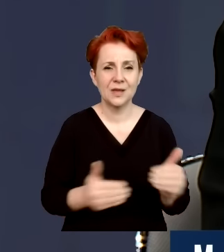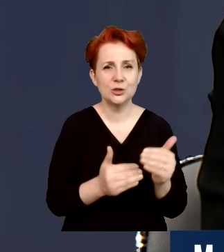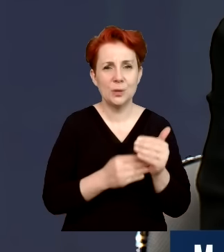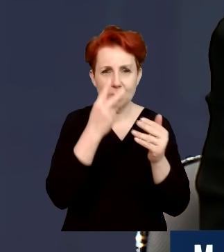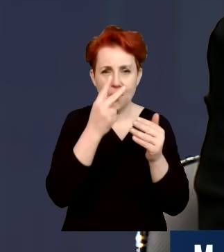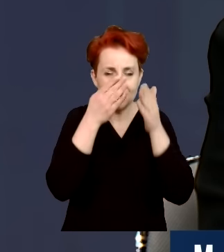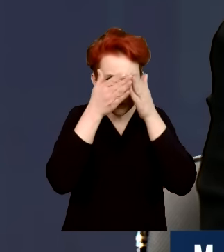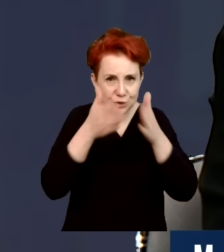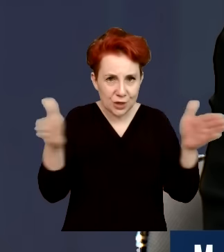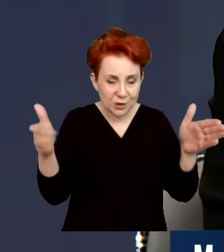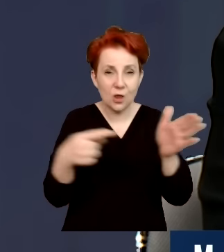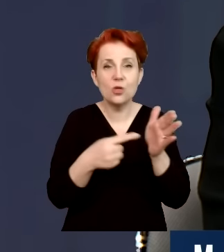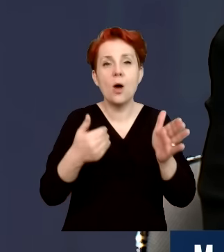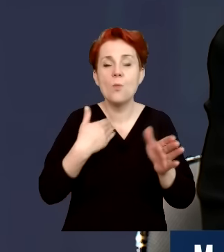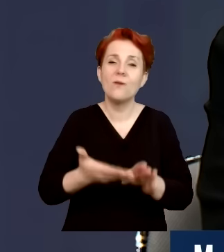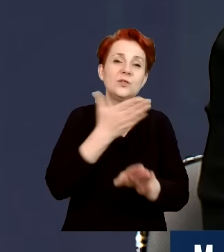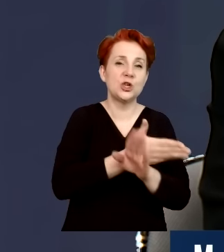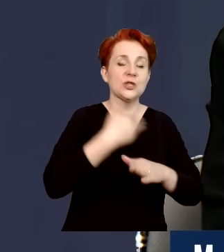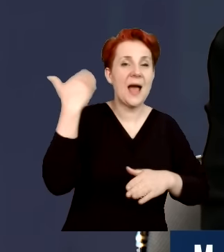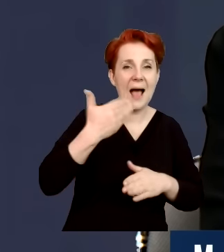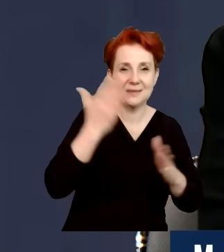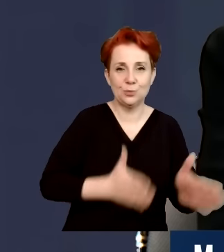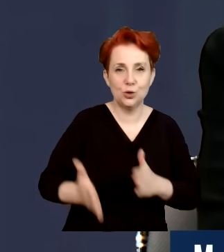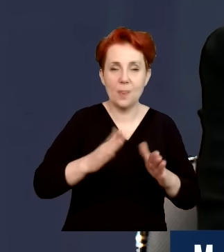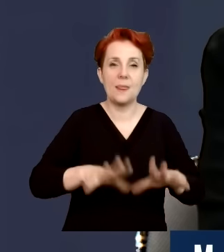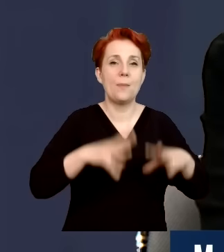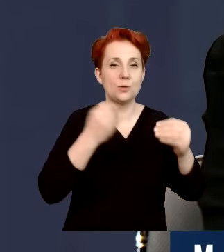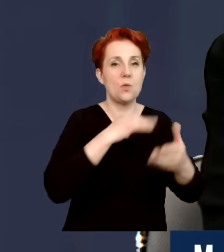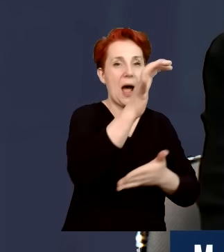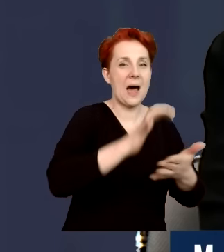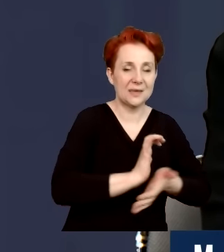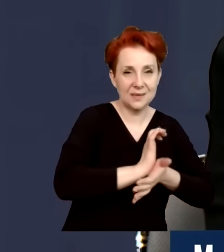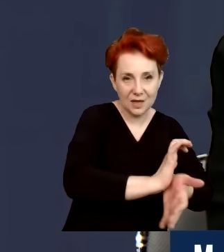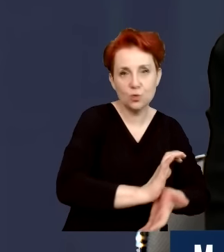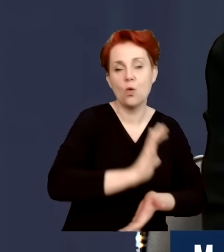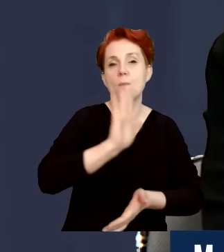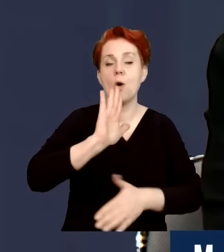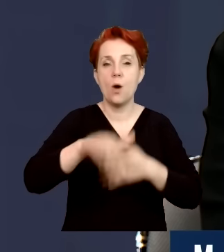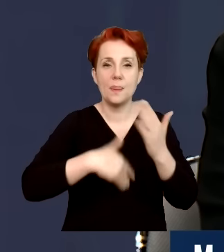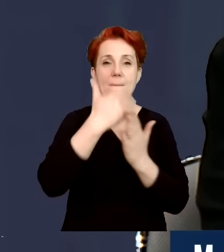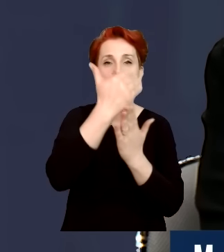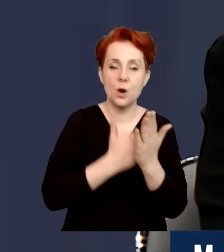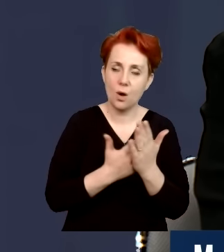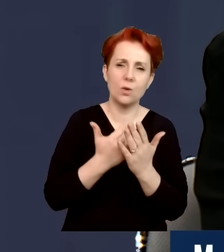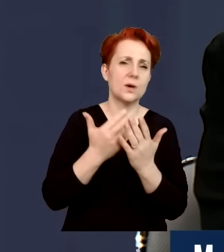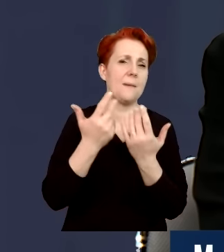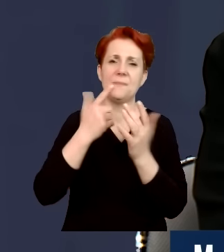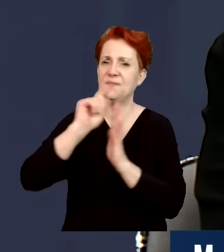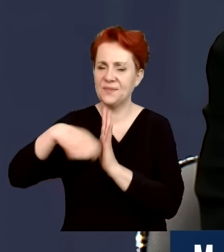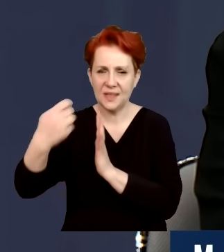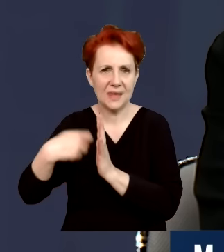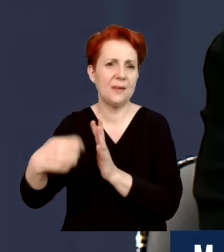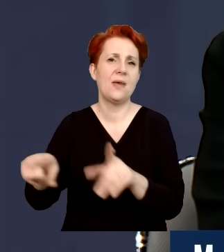była przygotowywana akcja. Najpierw pokazał się pewien artykuł, program, materiał. No, trzeba było